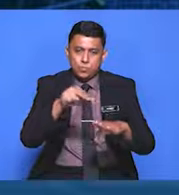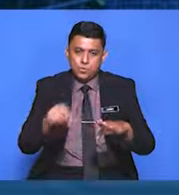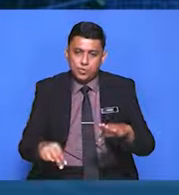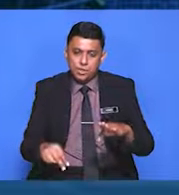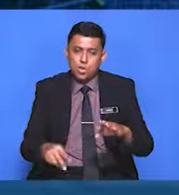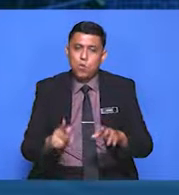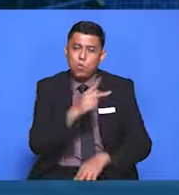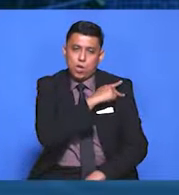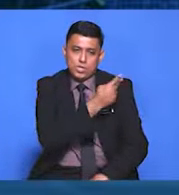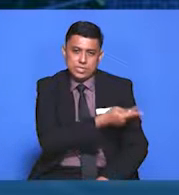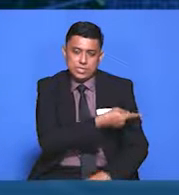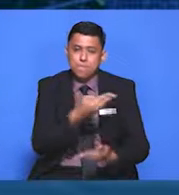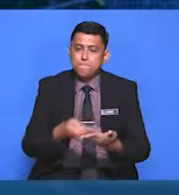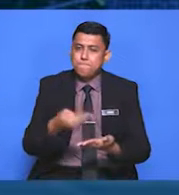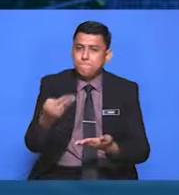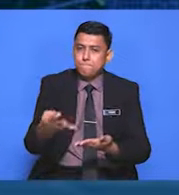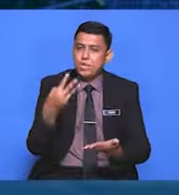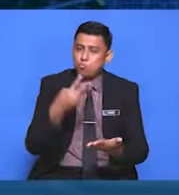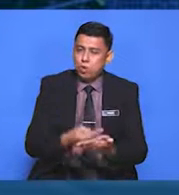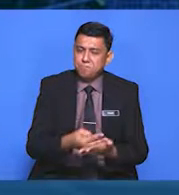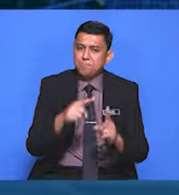wang. Tetapi,